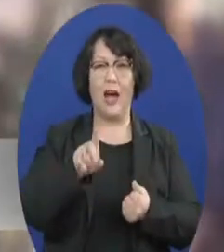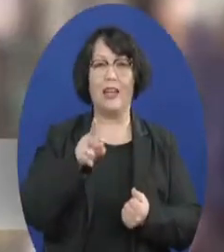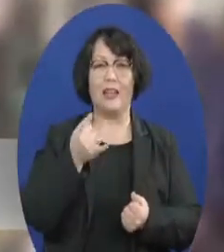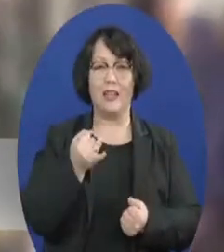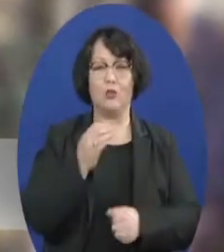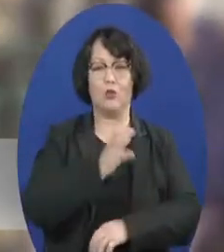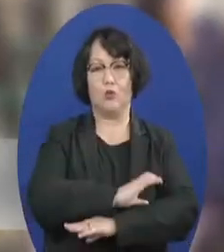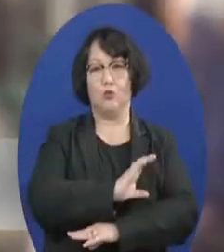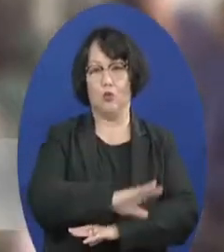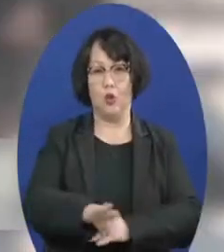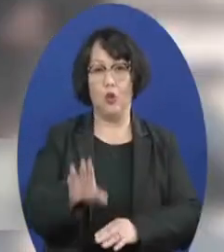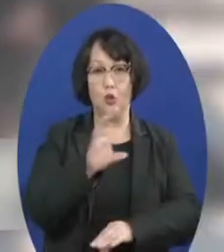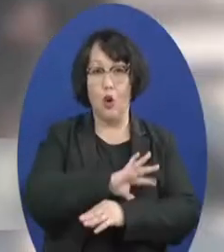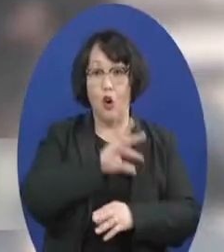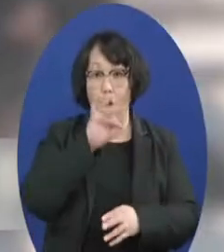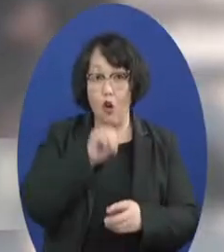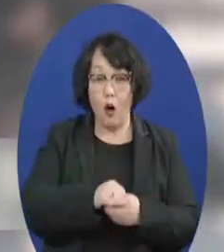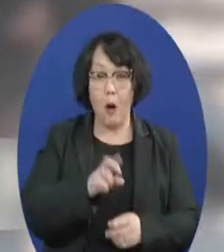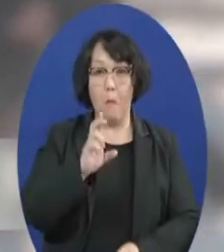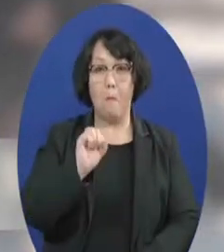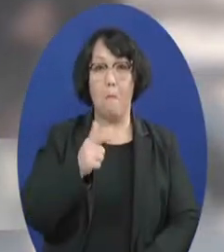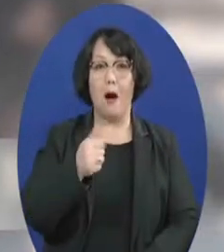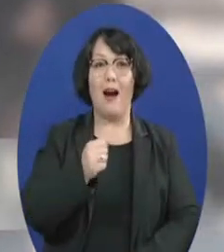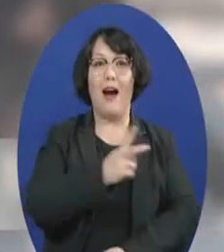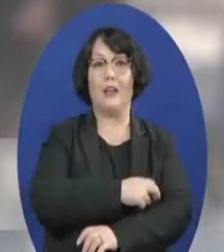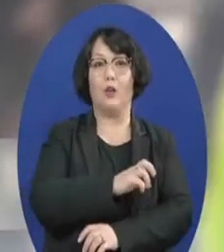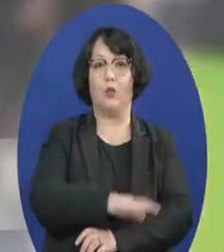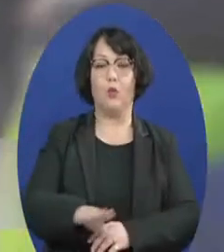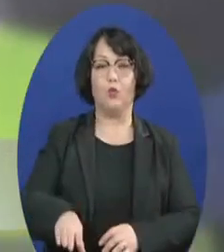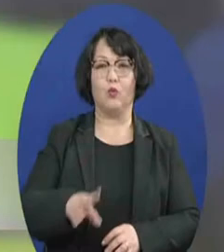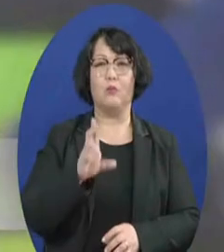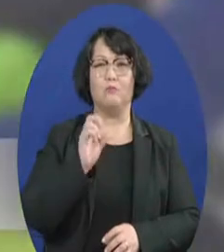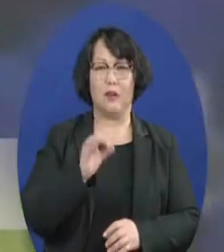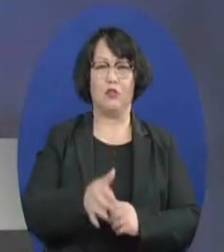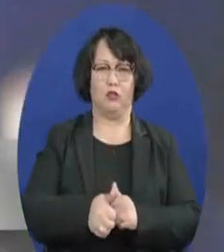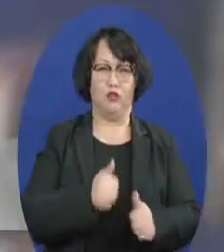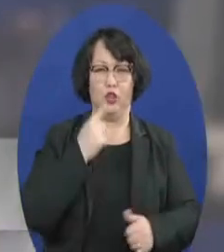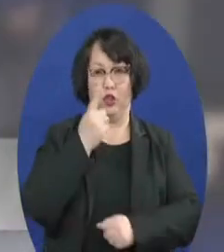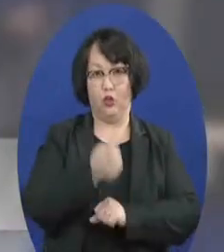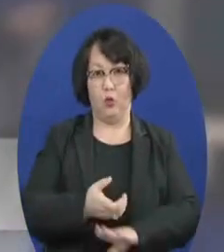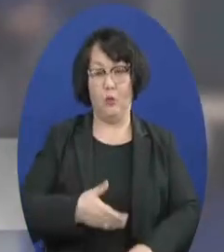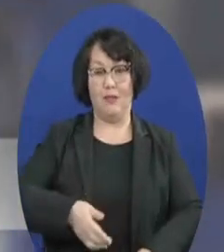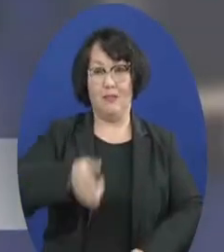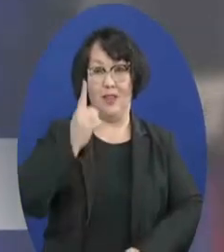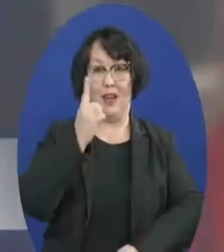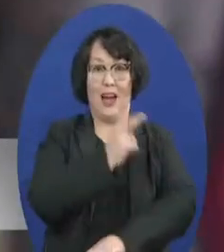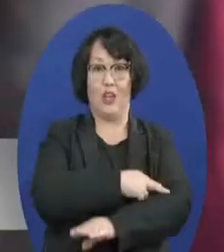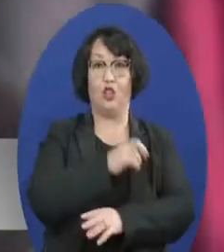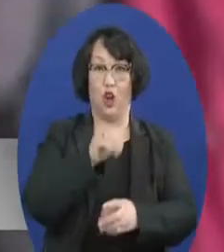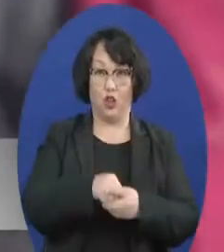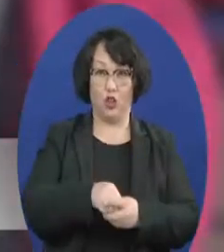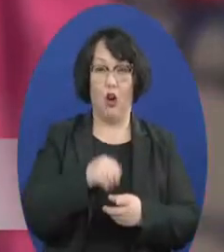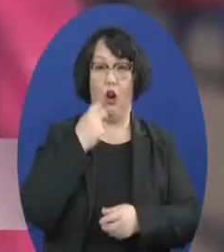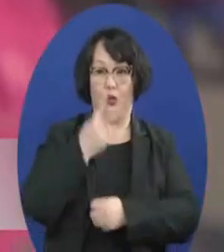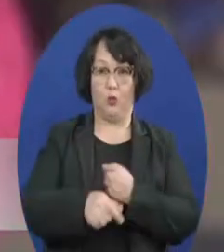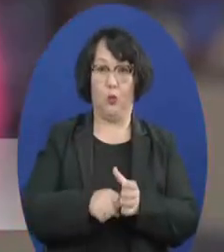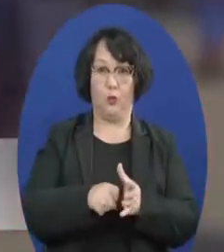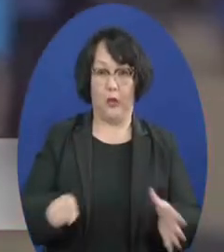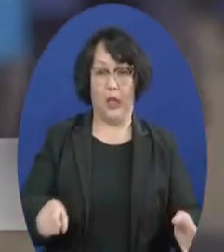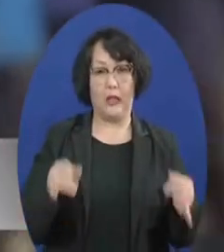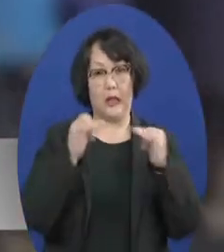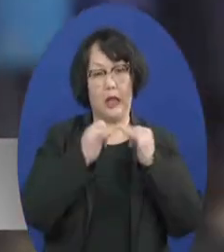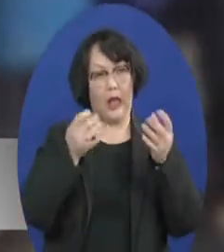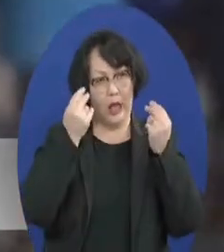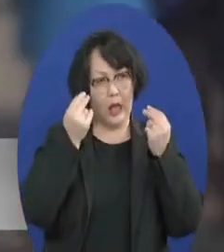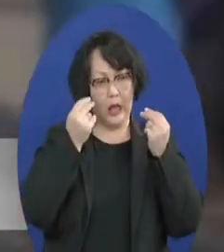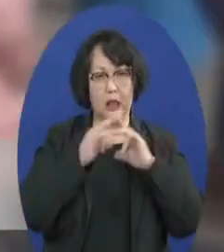болон дөнгөж сургуульд орсон бага ангийн хүүхдийн хичээл илүү хоцорч байгаа гэсэн юм а. Өнгөрсөн жил 1-р ангид орсон хүүхэд 2 жил орчим цахим тэл хичээл